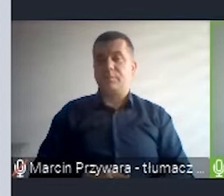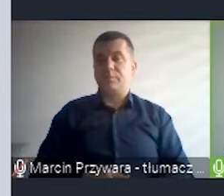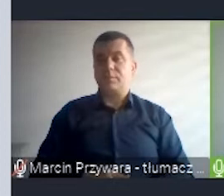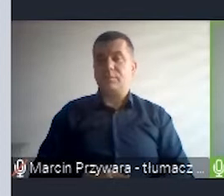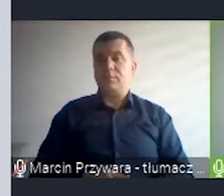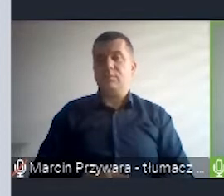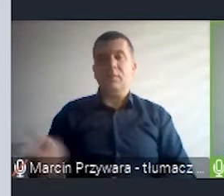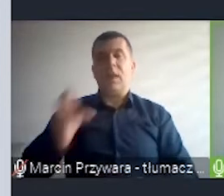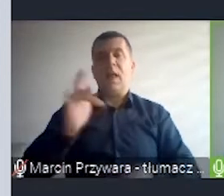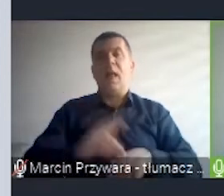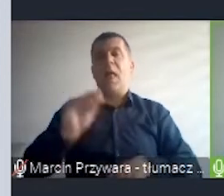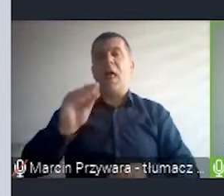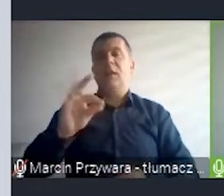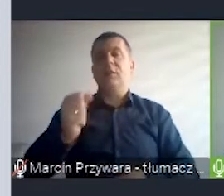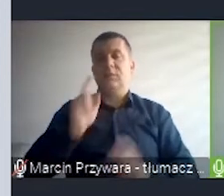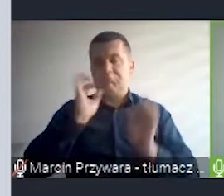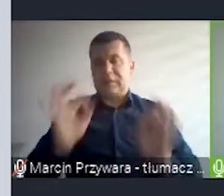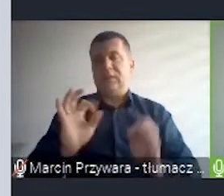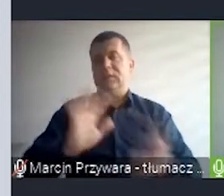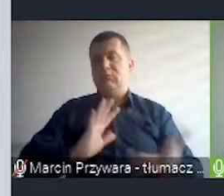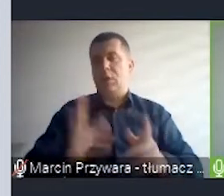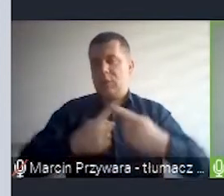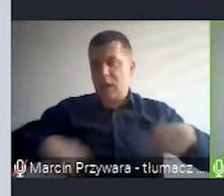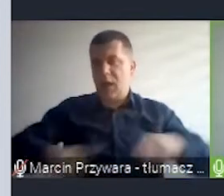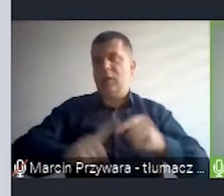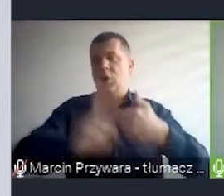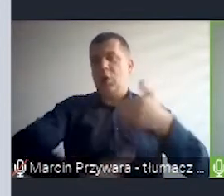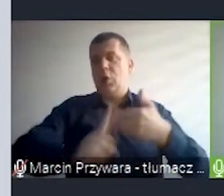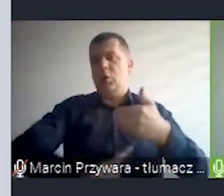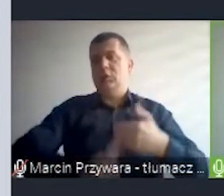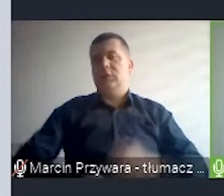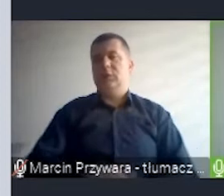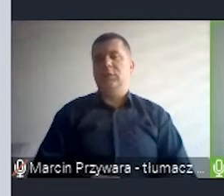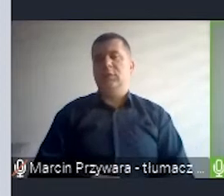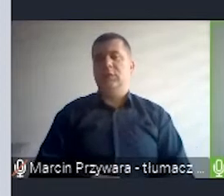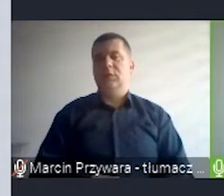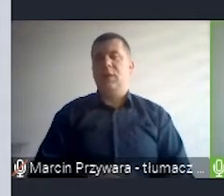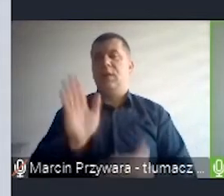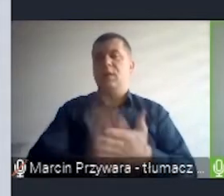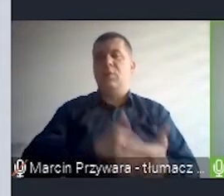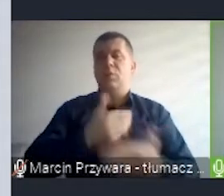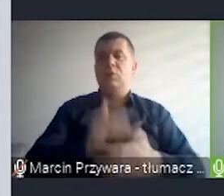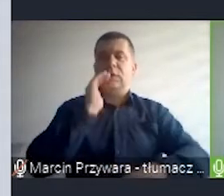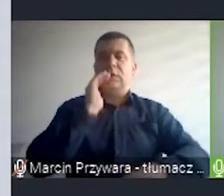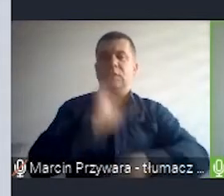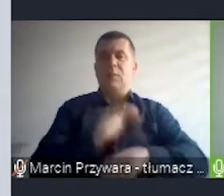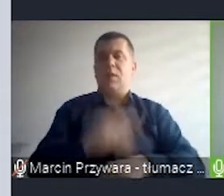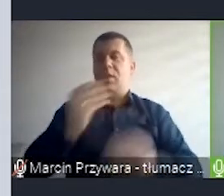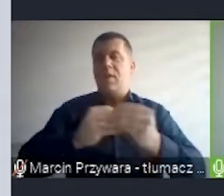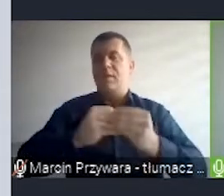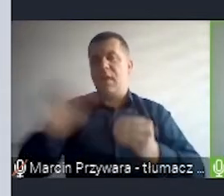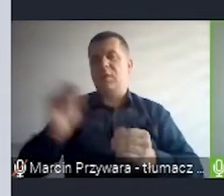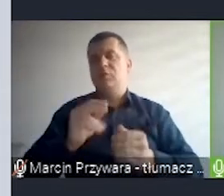w etyczny i właściwy sposób go realizować, rozliczać i na przykład w zamówieniu nie zwiększać